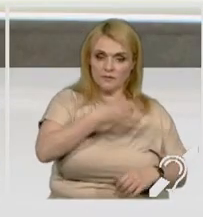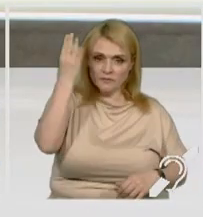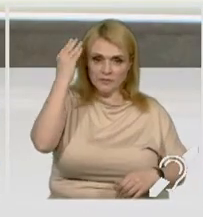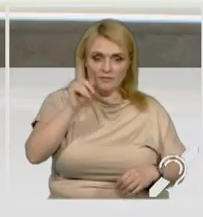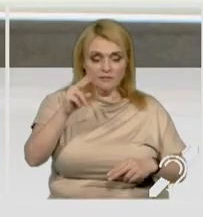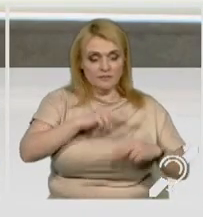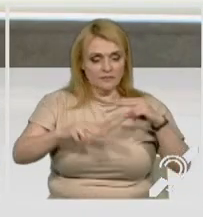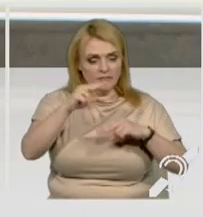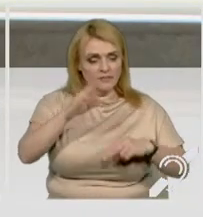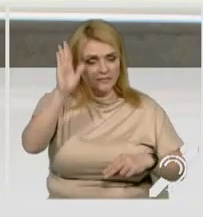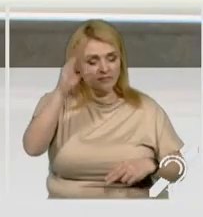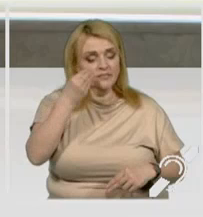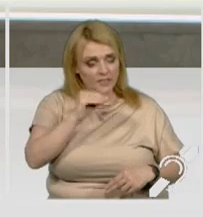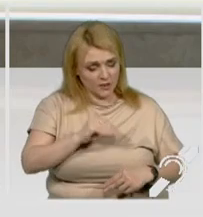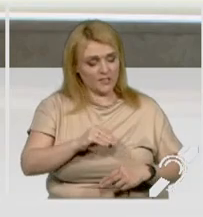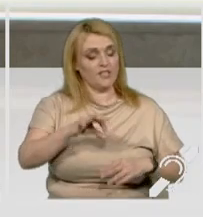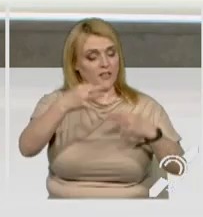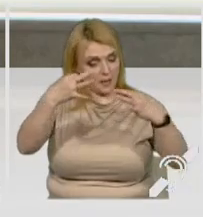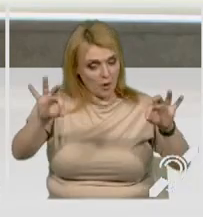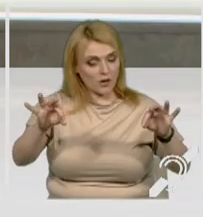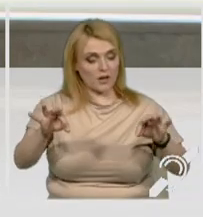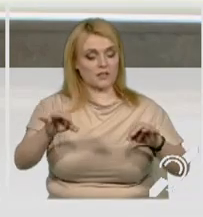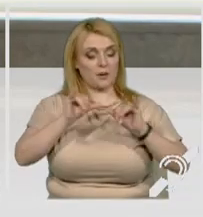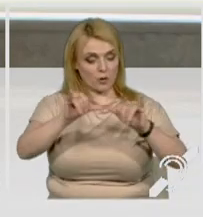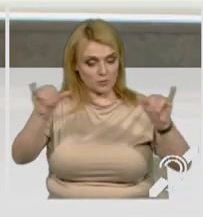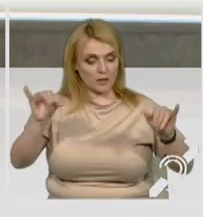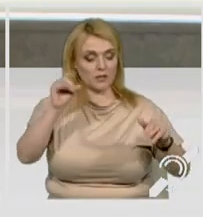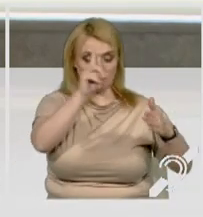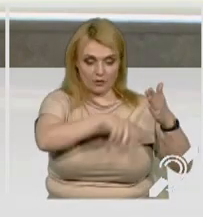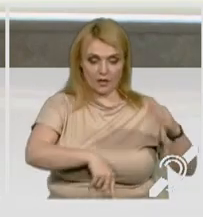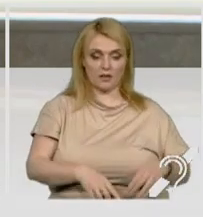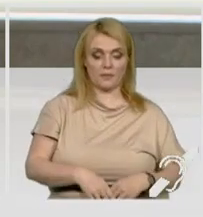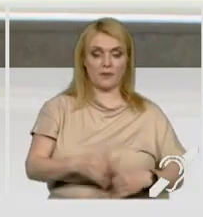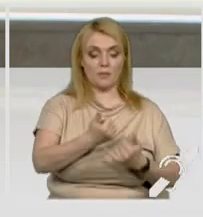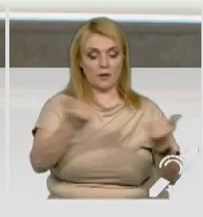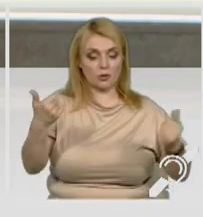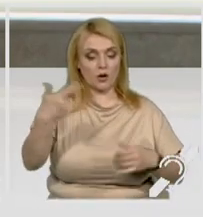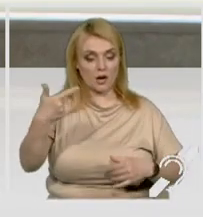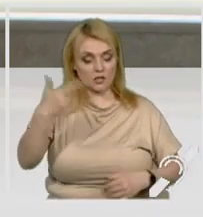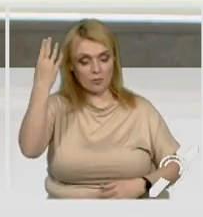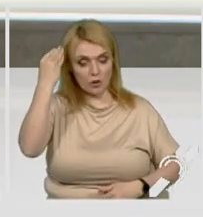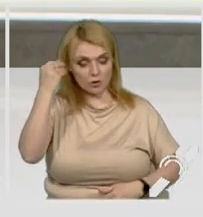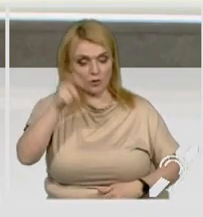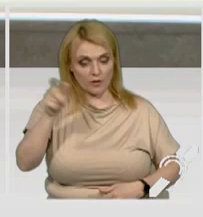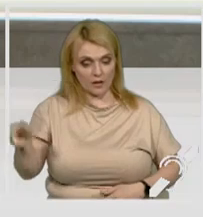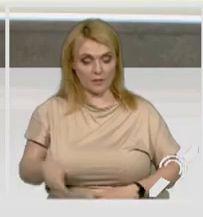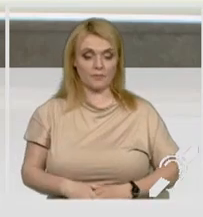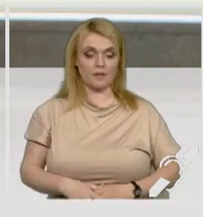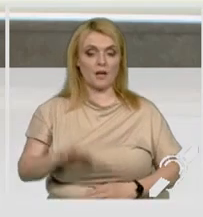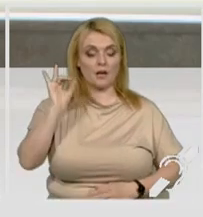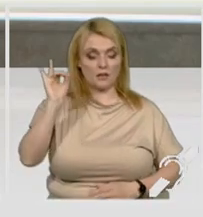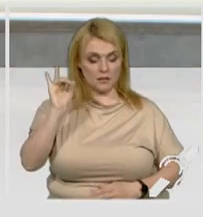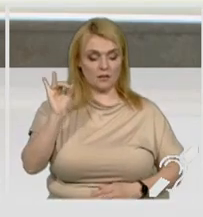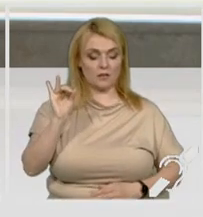construi un viitor democratic Prosper și sigur pentru cetățenii moldoveni și a